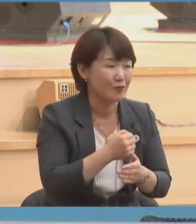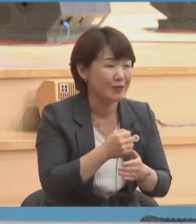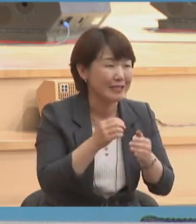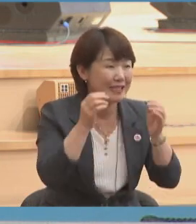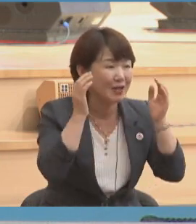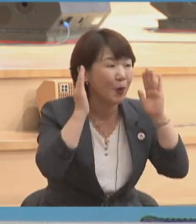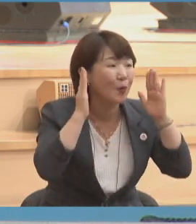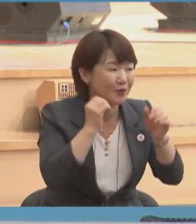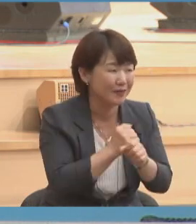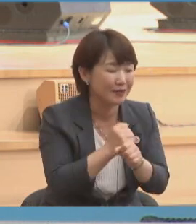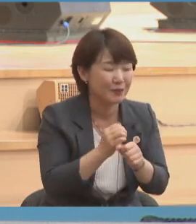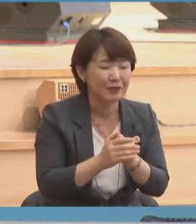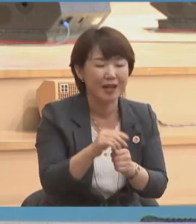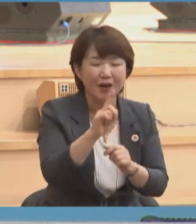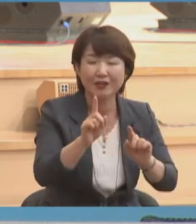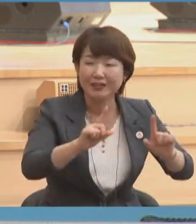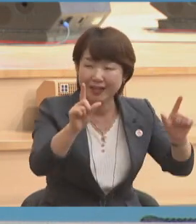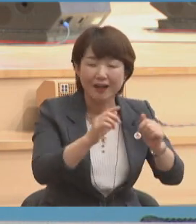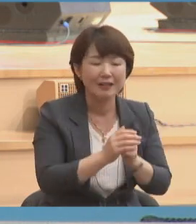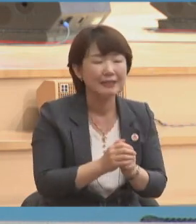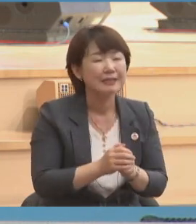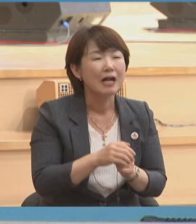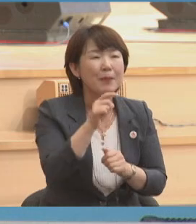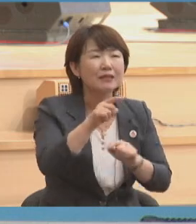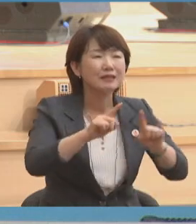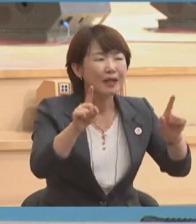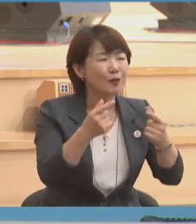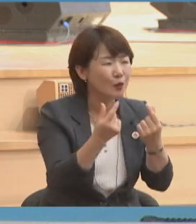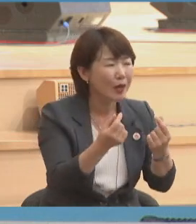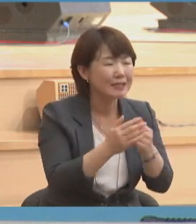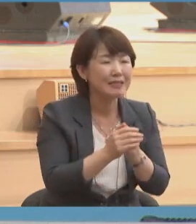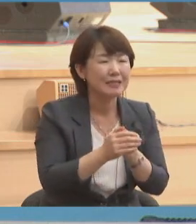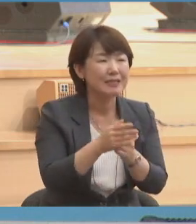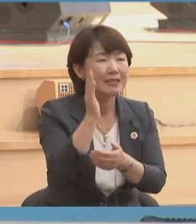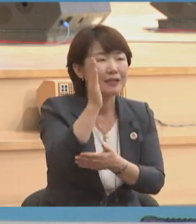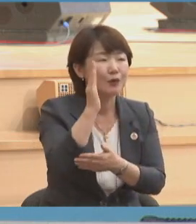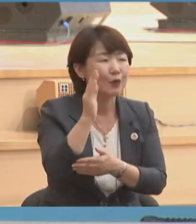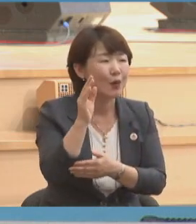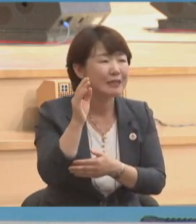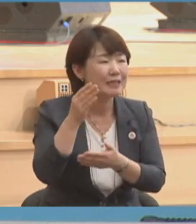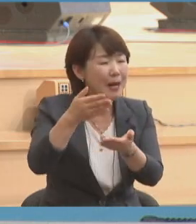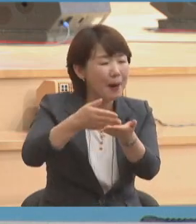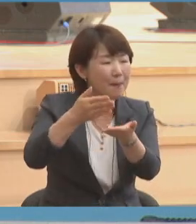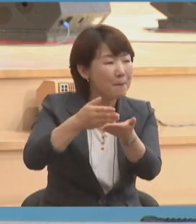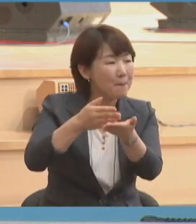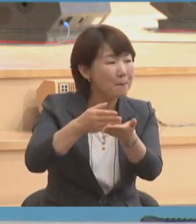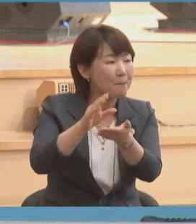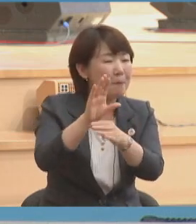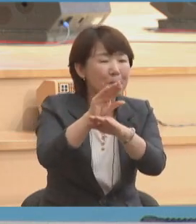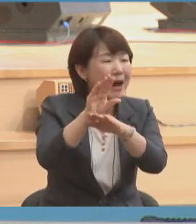날, 그날 또 선교 방송을 듣고 있었는데, 방송. CTS 애청자였대요.